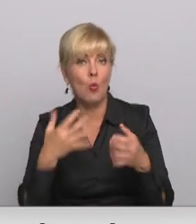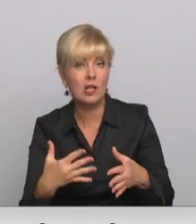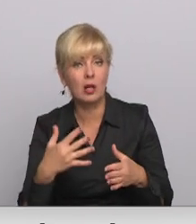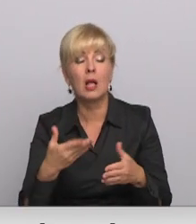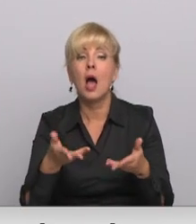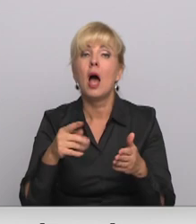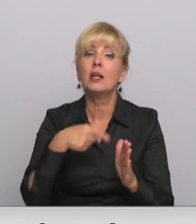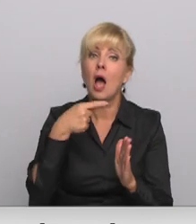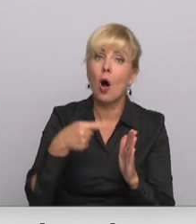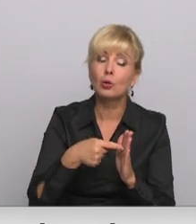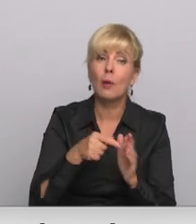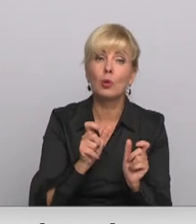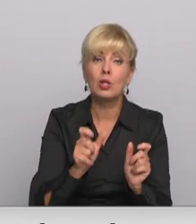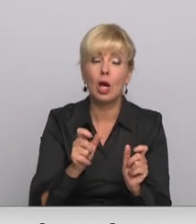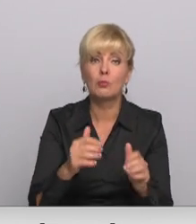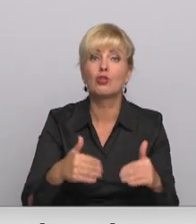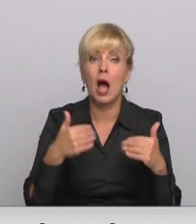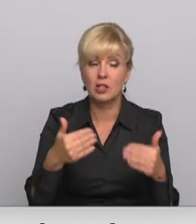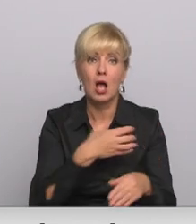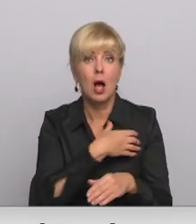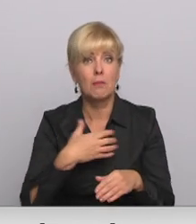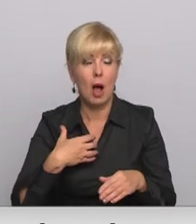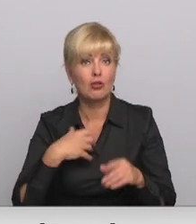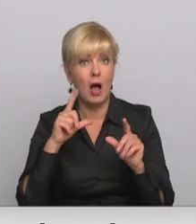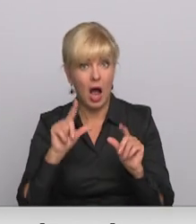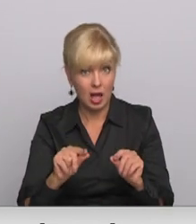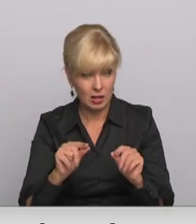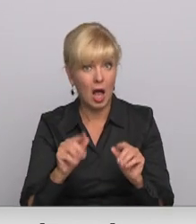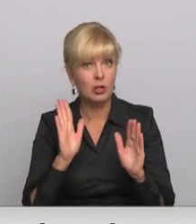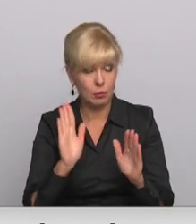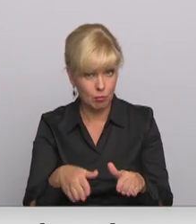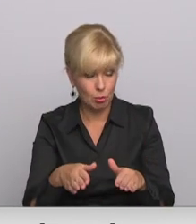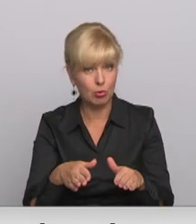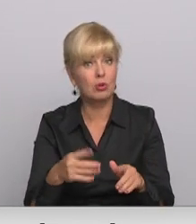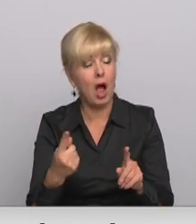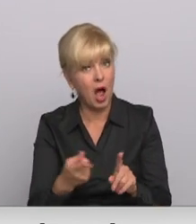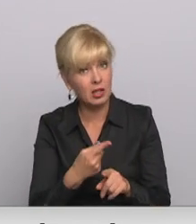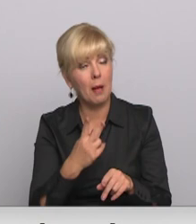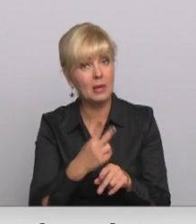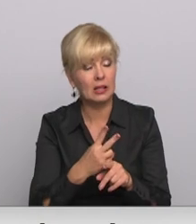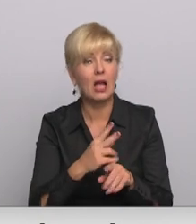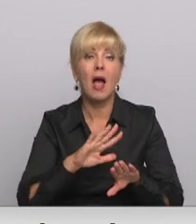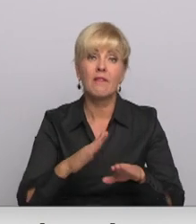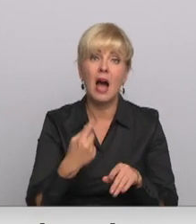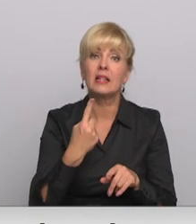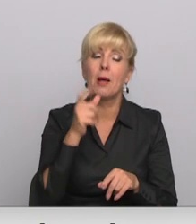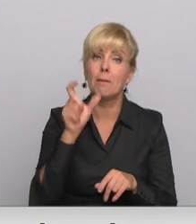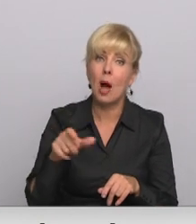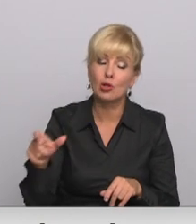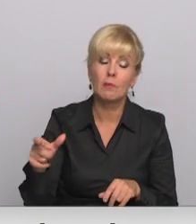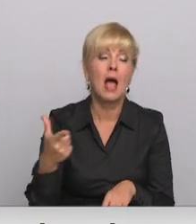vai pēc šo ierobežojumu atcelšanas pašvaldību atlaides atkal pienāksies visiem vai tikai pasažieriem ar vakcinācijas